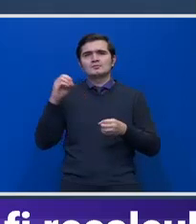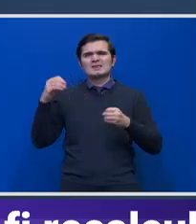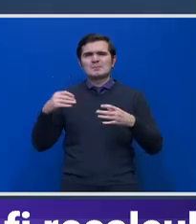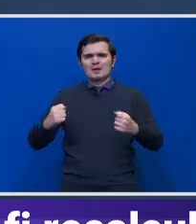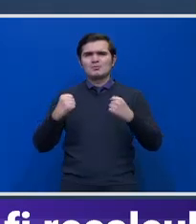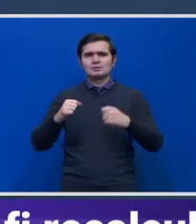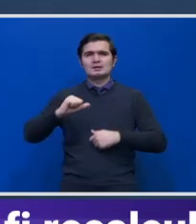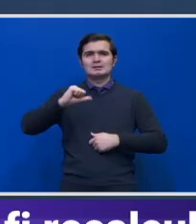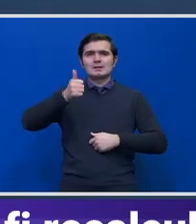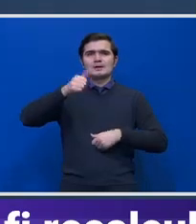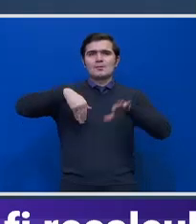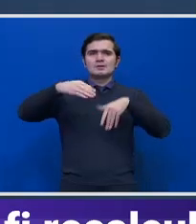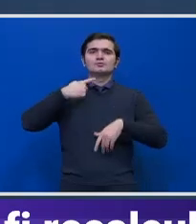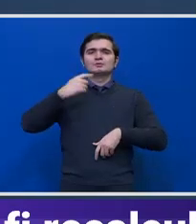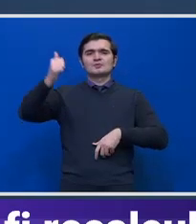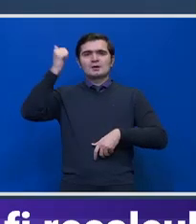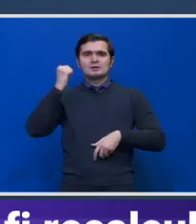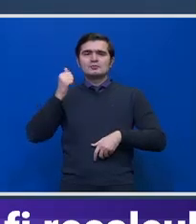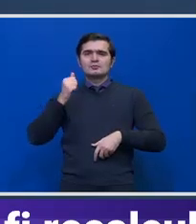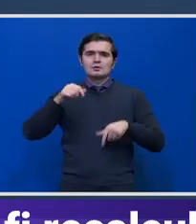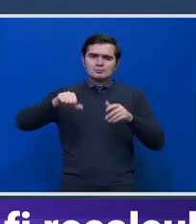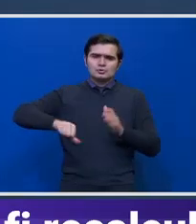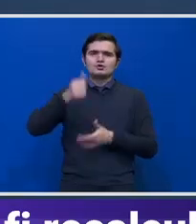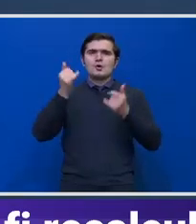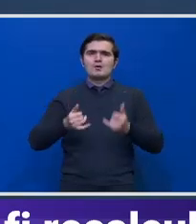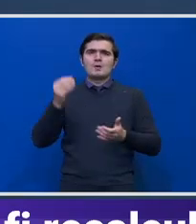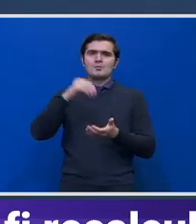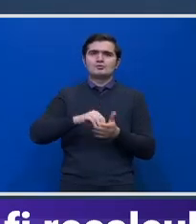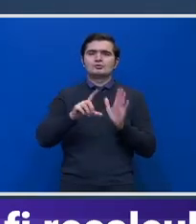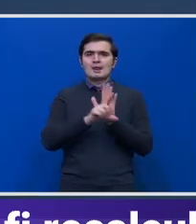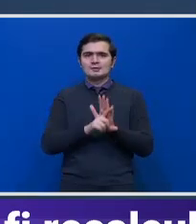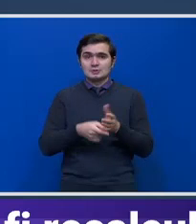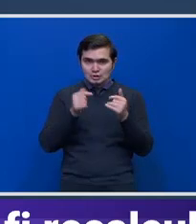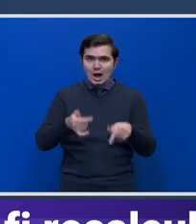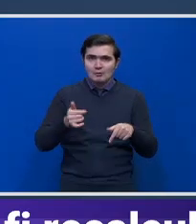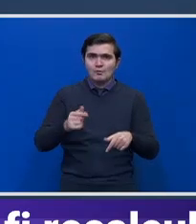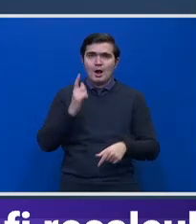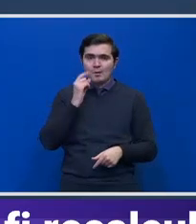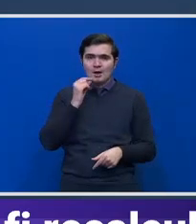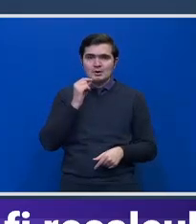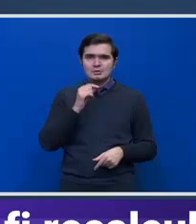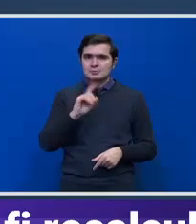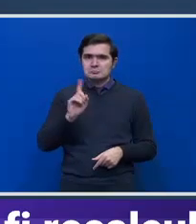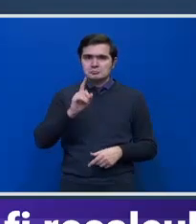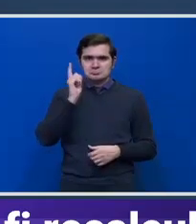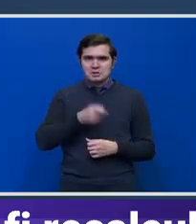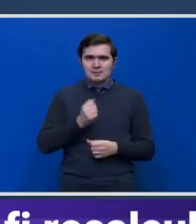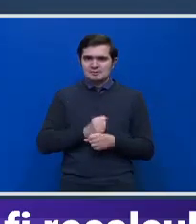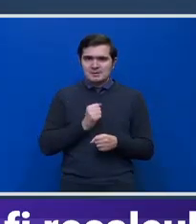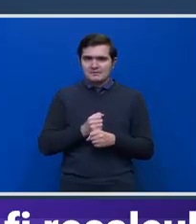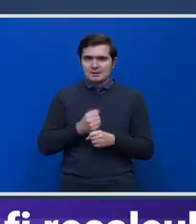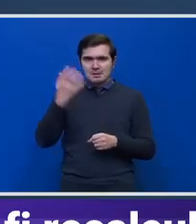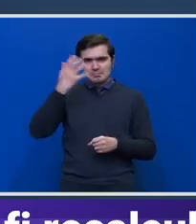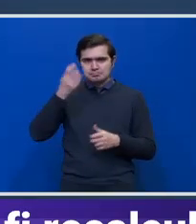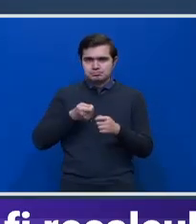de săptămâna trecută, reluat de către noi și pus în lege în momentul de față. Deci în acest moment oamenii nu se facă niciun fel de în momentul